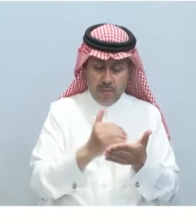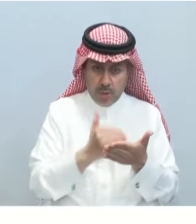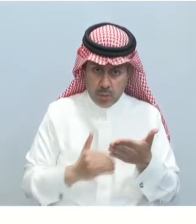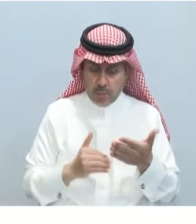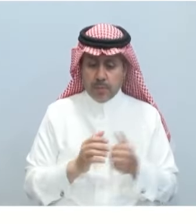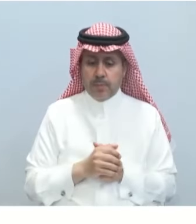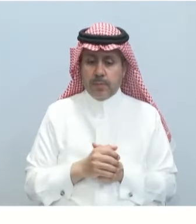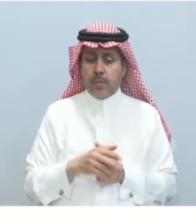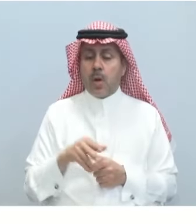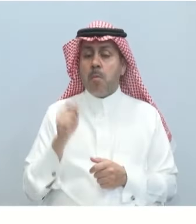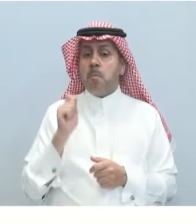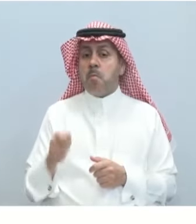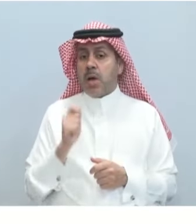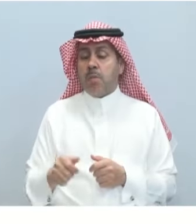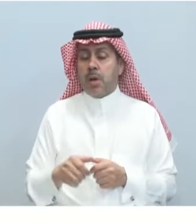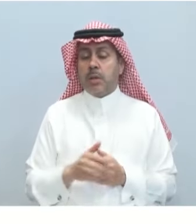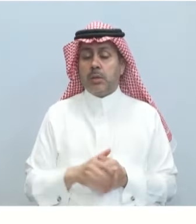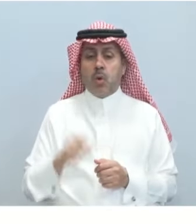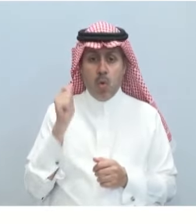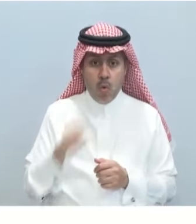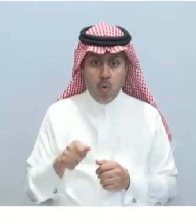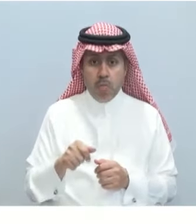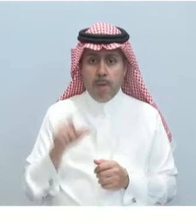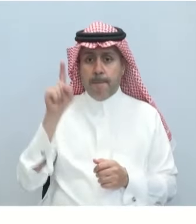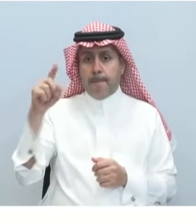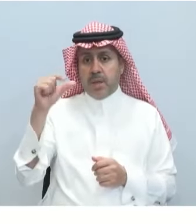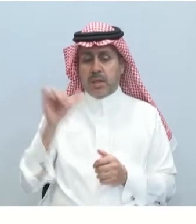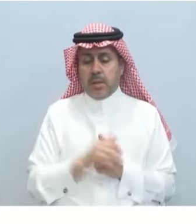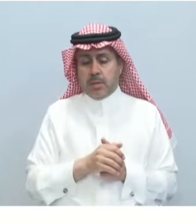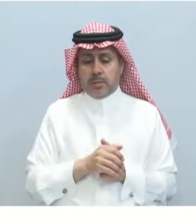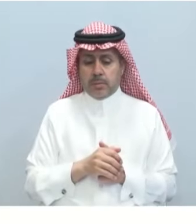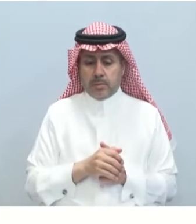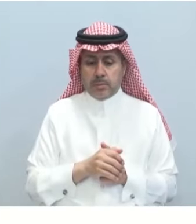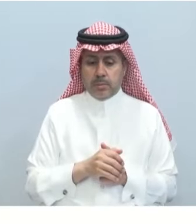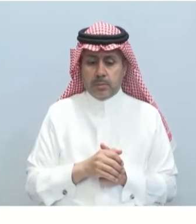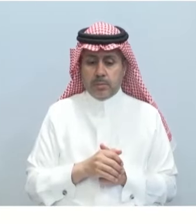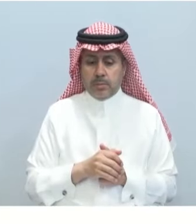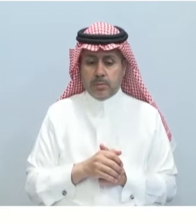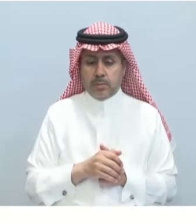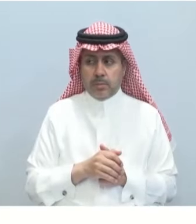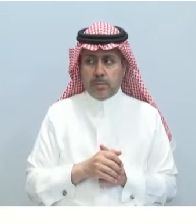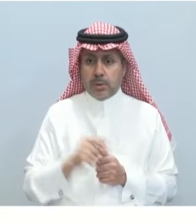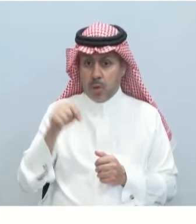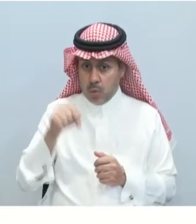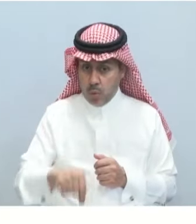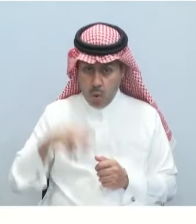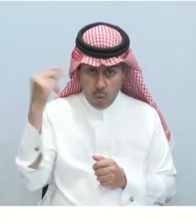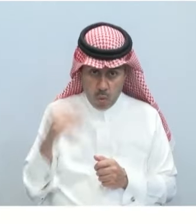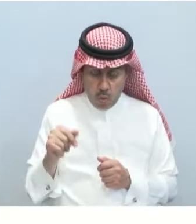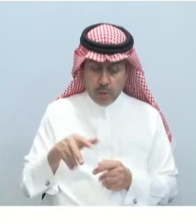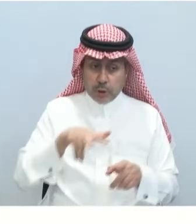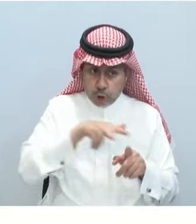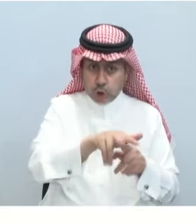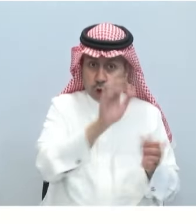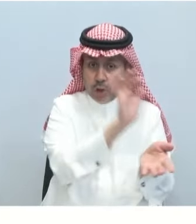والمحكمه المختصه اختار عقوبه بديله للعقوبات السالمه للحريه تكون عقوبه الجريمه المشار